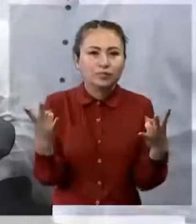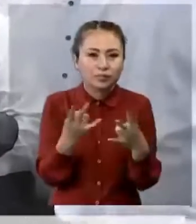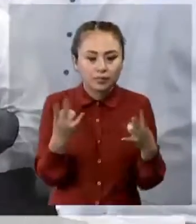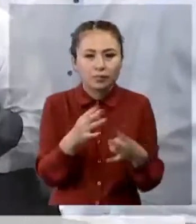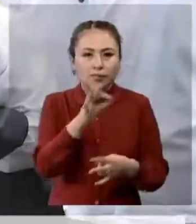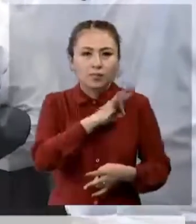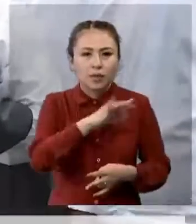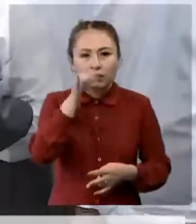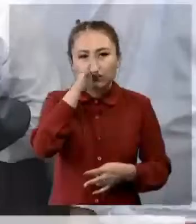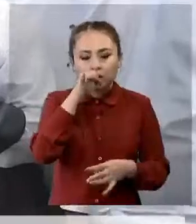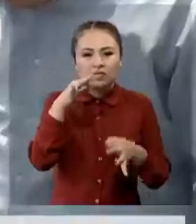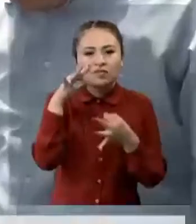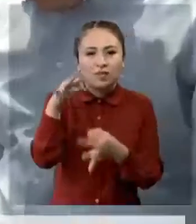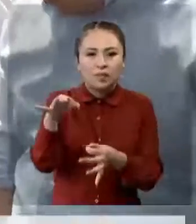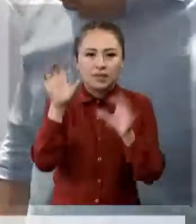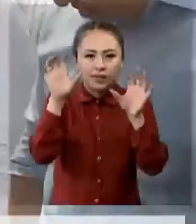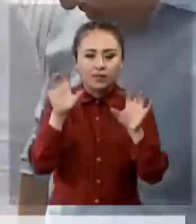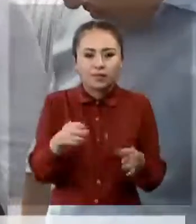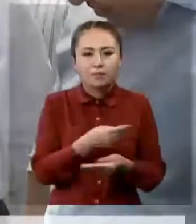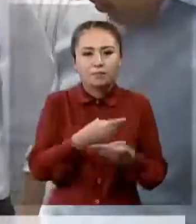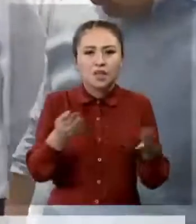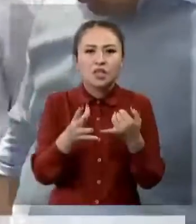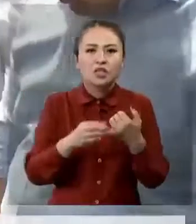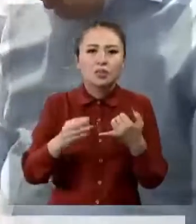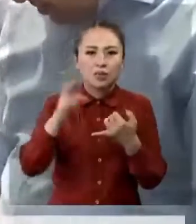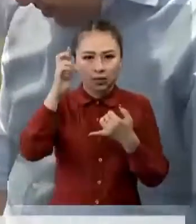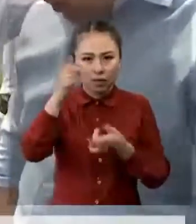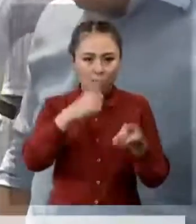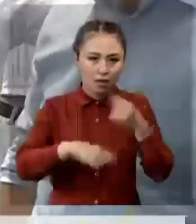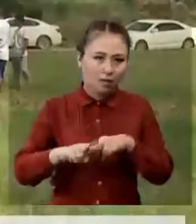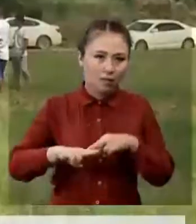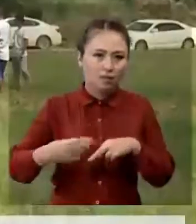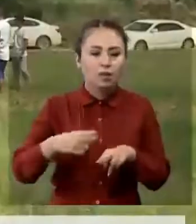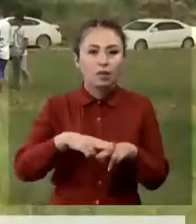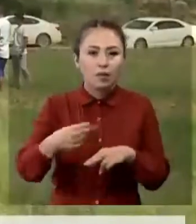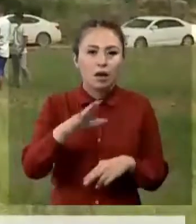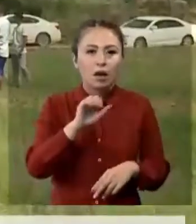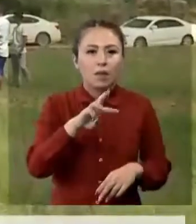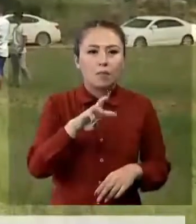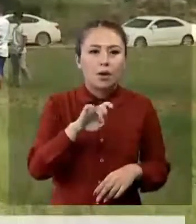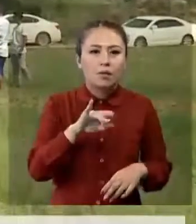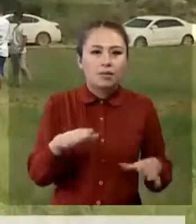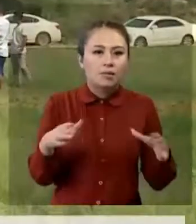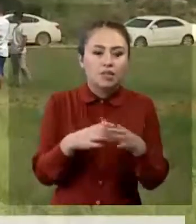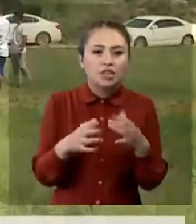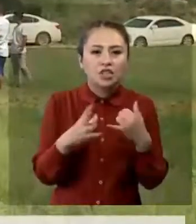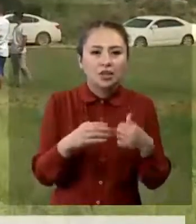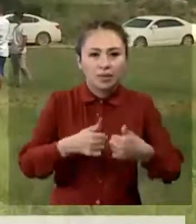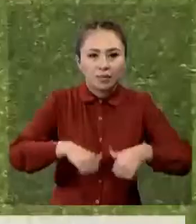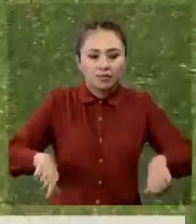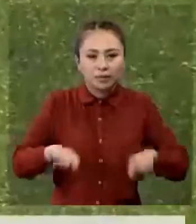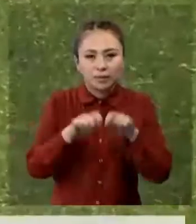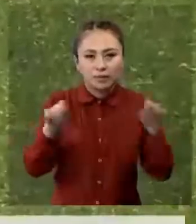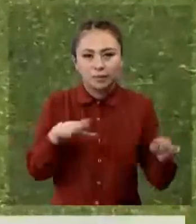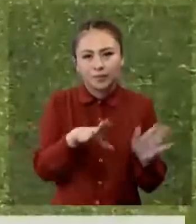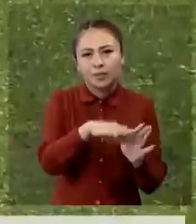дейін пайдаланылмай жатқан және заңсыз бөлінген жер телімдерін мемлекетке қайтару үшін Аманат партиясы жанынан арнайы жер комиссиясы құрылған